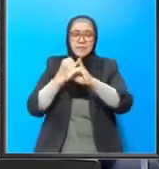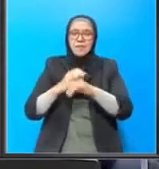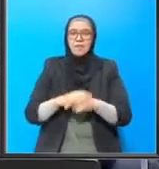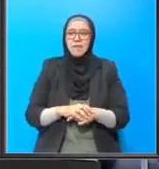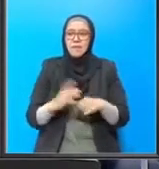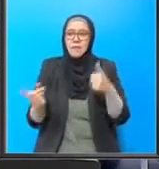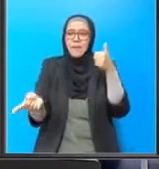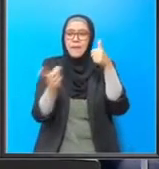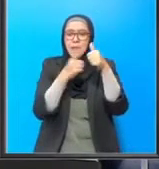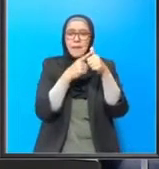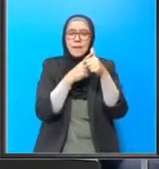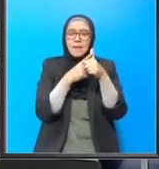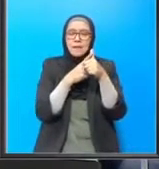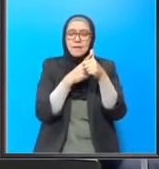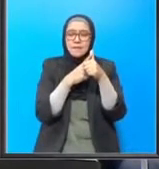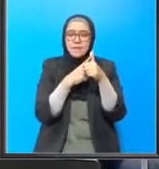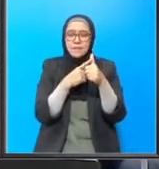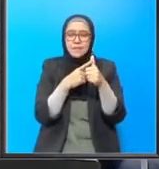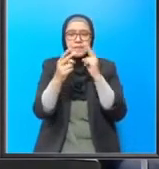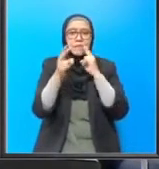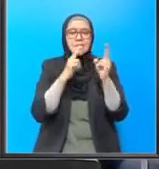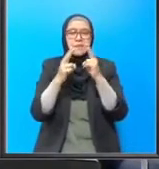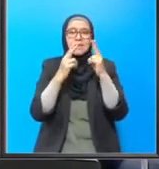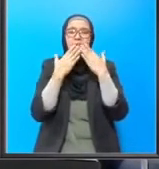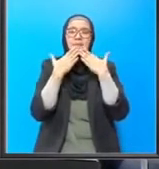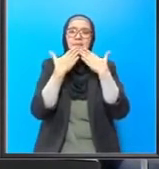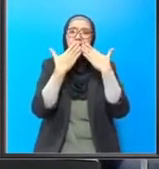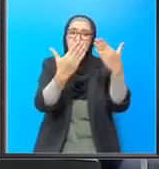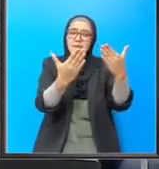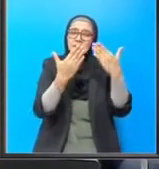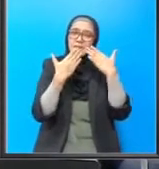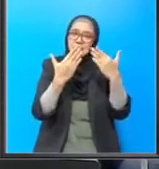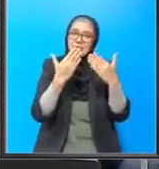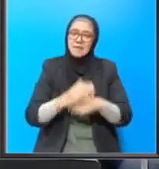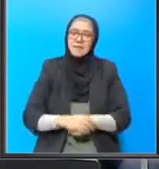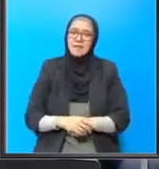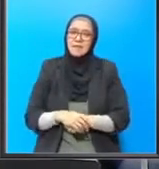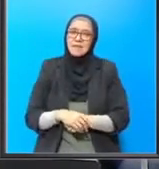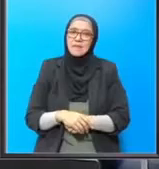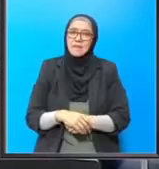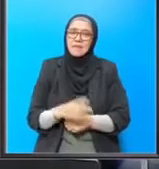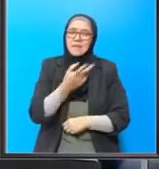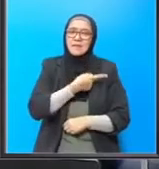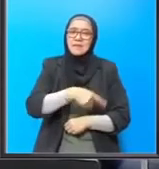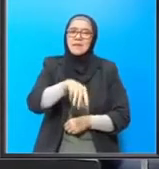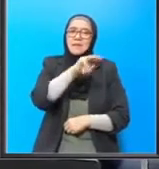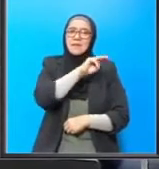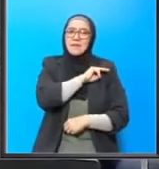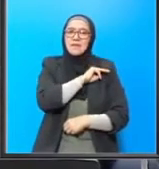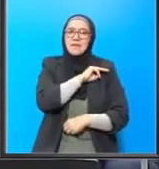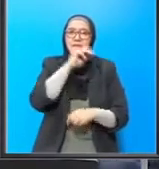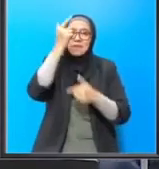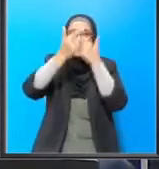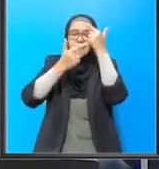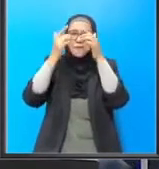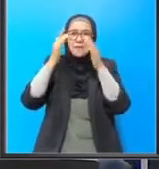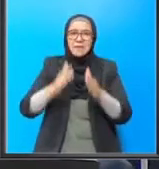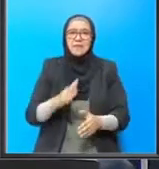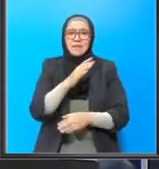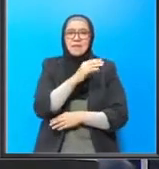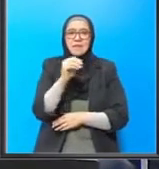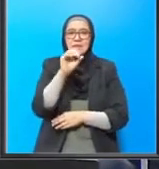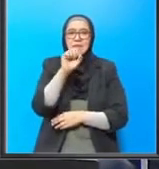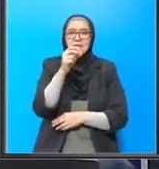Pertamanya saya merekam kan jutaan terima kasih kepada kementerian pelancongan dan